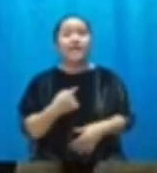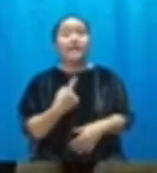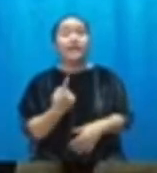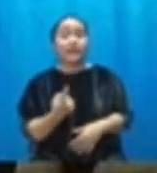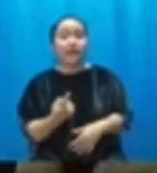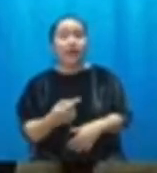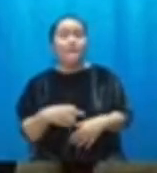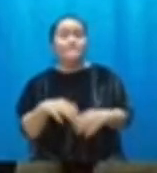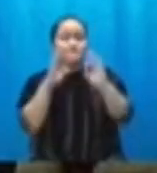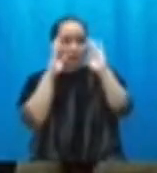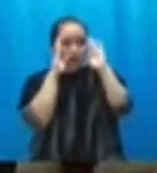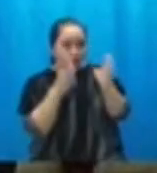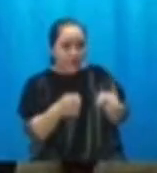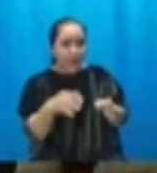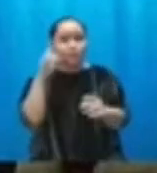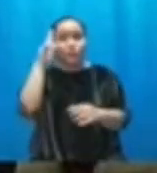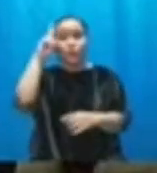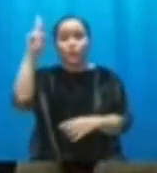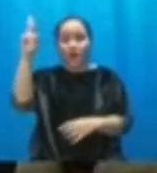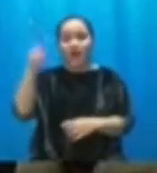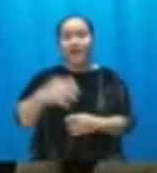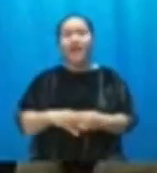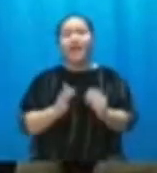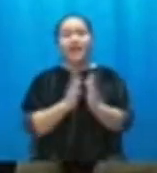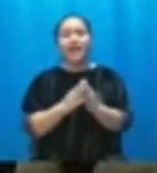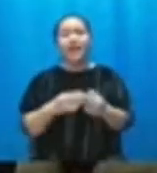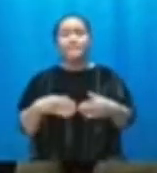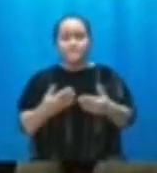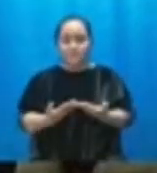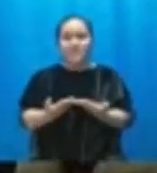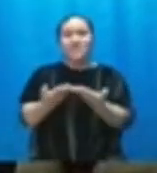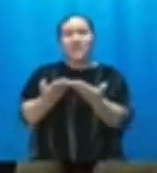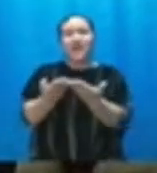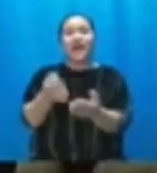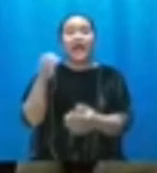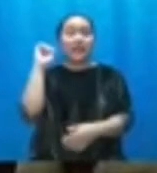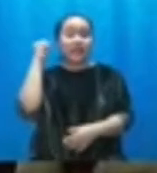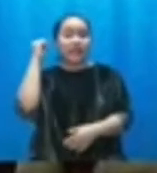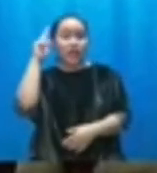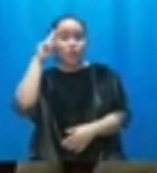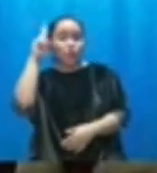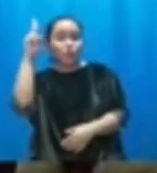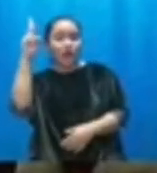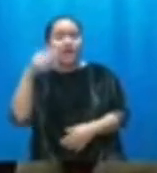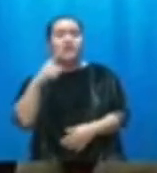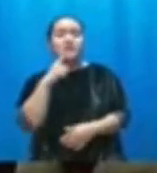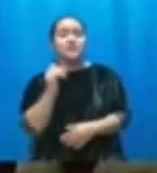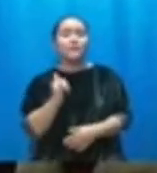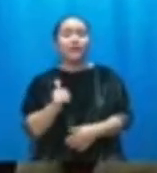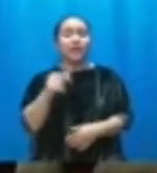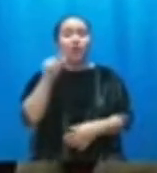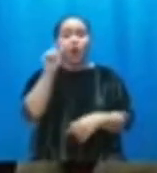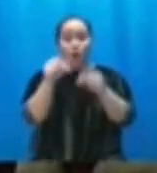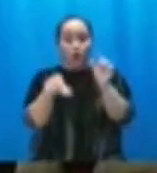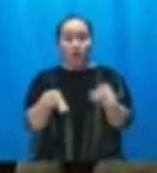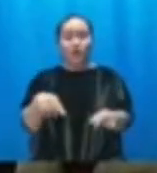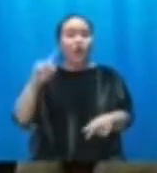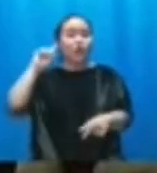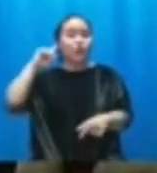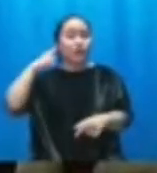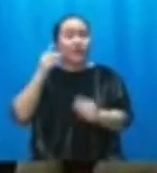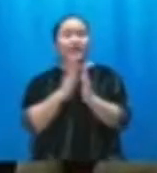menghadap kepada Tuhan berani menyerahkan diri ke tangan Tuhan seperti orang bisu dan tuli di